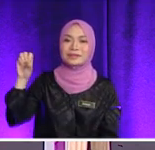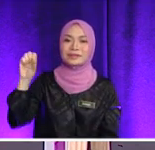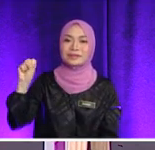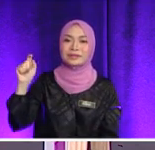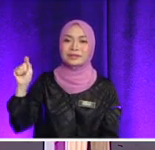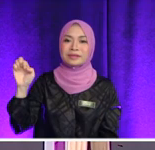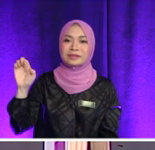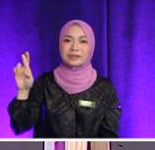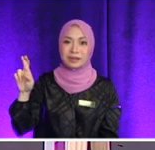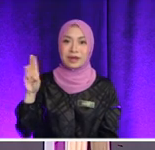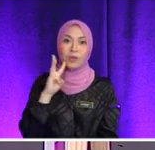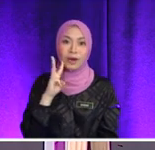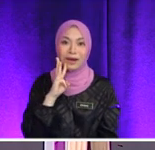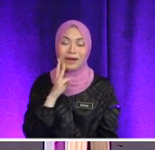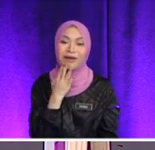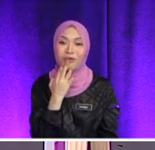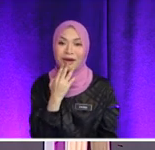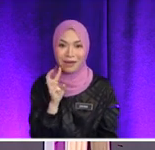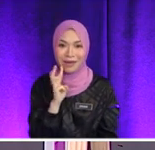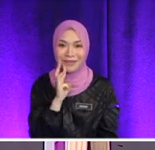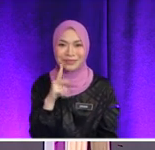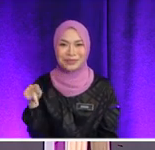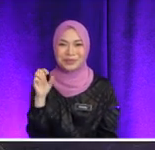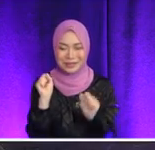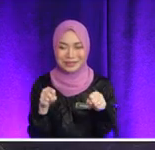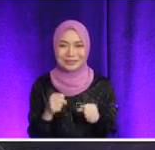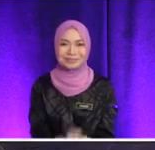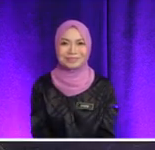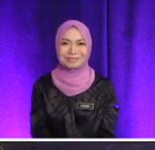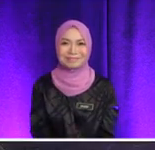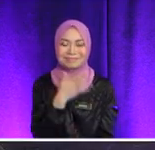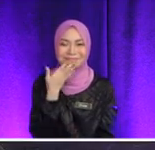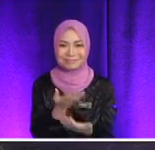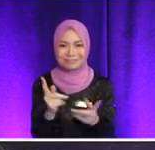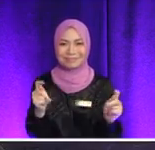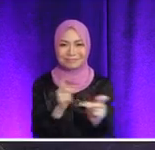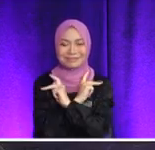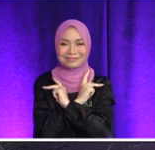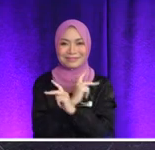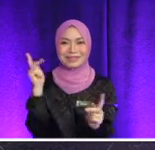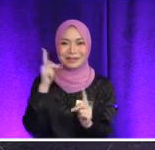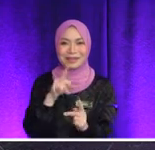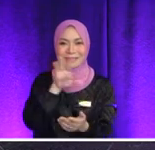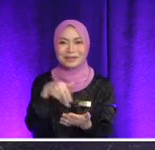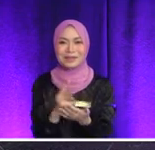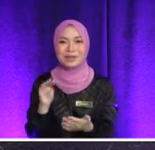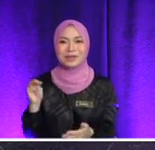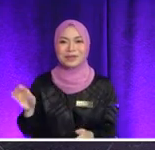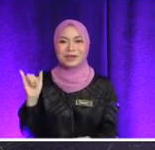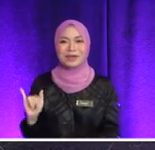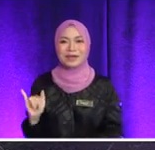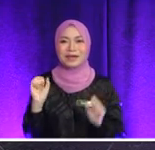itu yang saya boleh simpulkanlah dikasih ini Makasih kepada murid-murid kita dengan kalian yang sudi menghasilkan karya yang